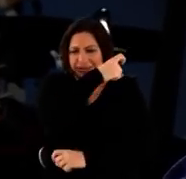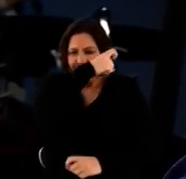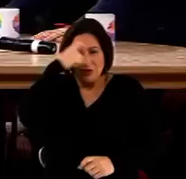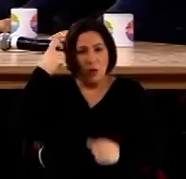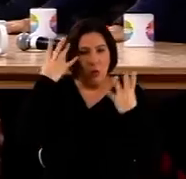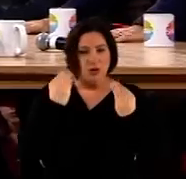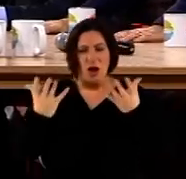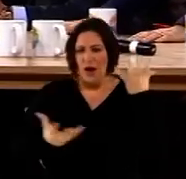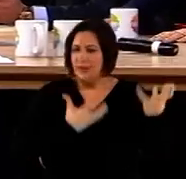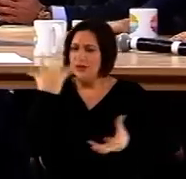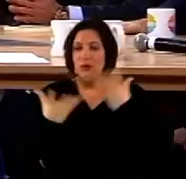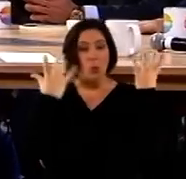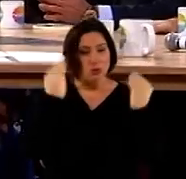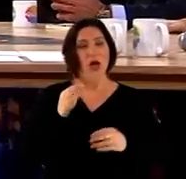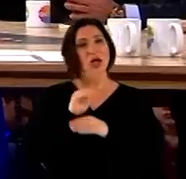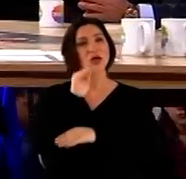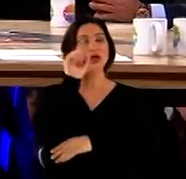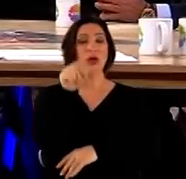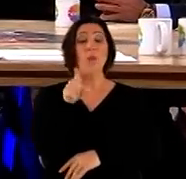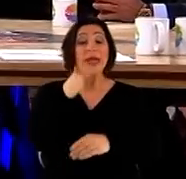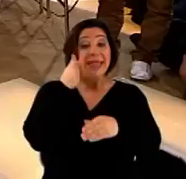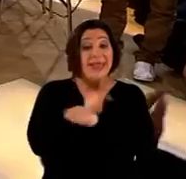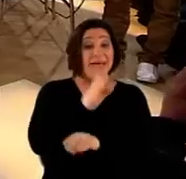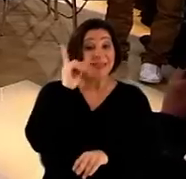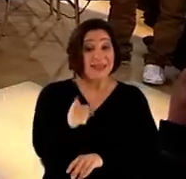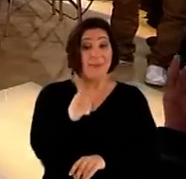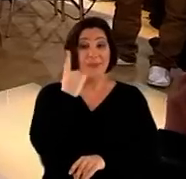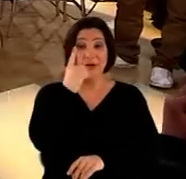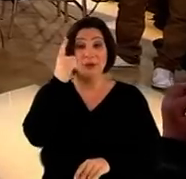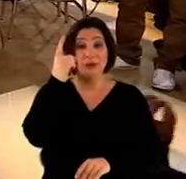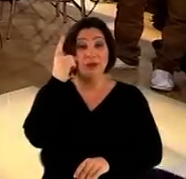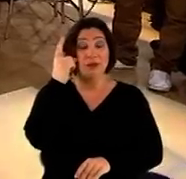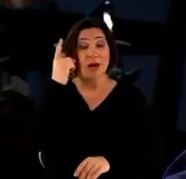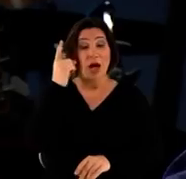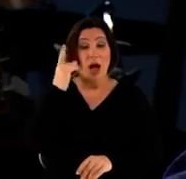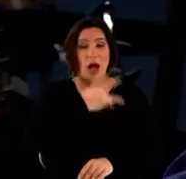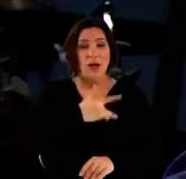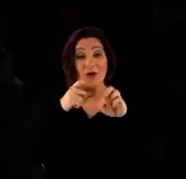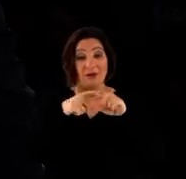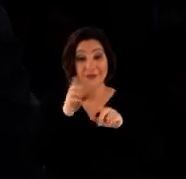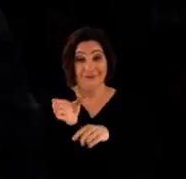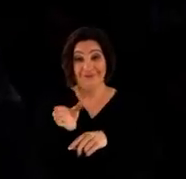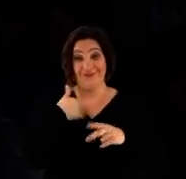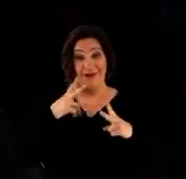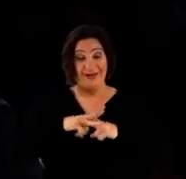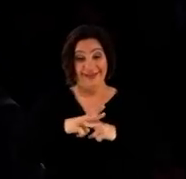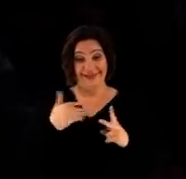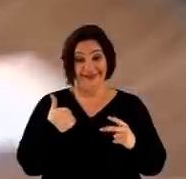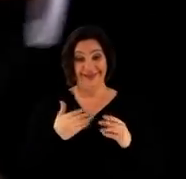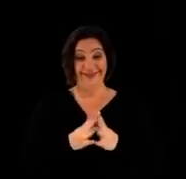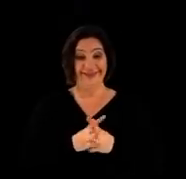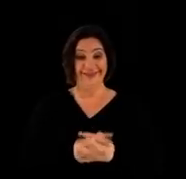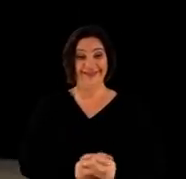olsa da, alevler içerisinde olsa da yaşar. Bu adam gerçek bir Anadolu çocuğu.